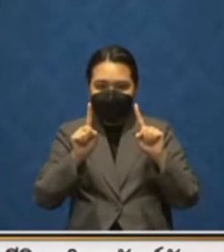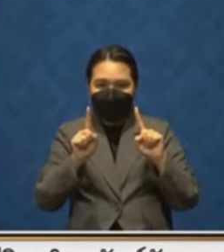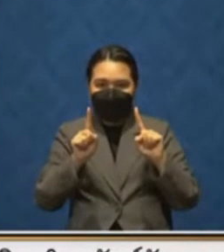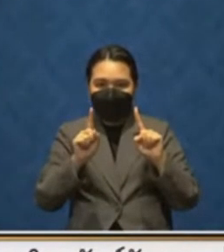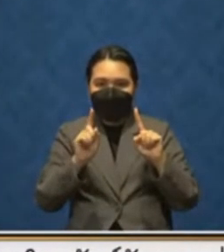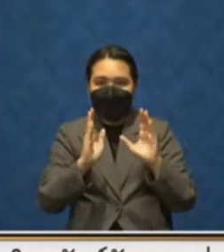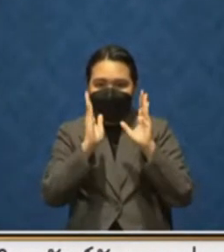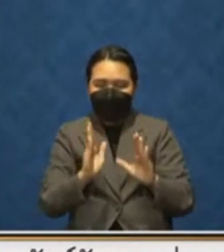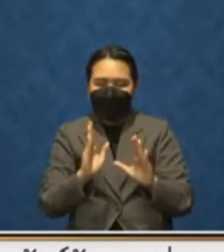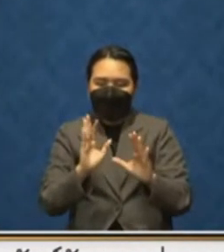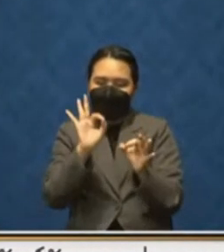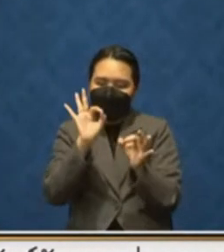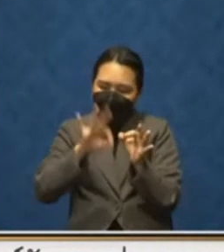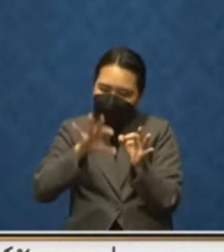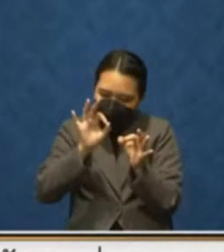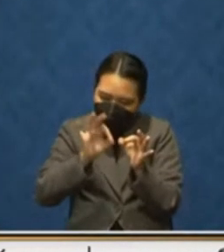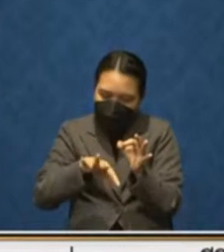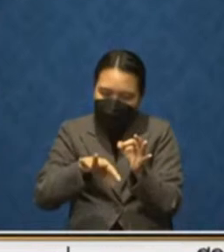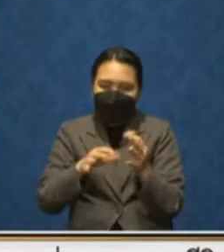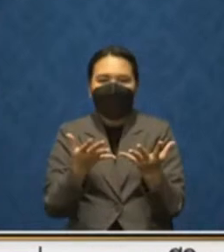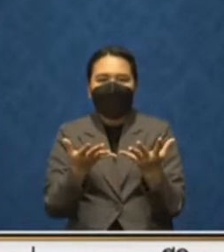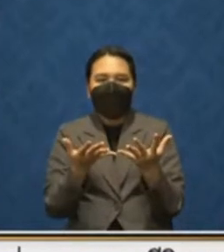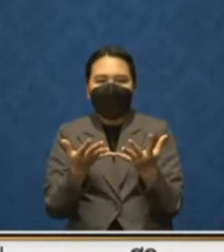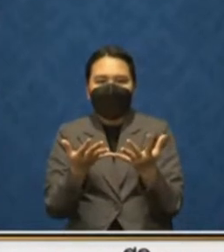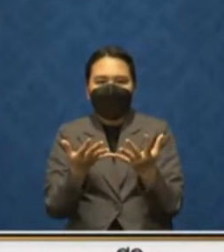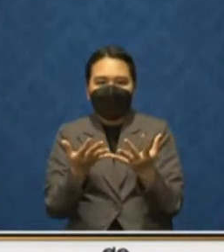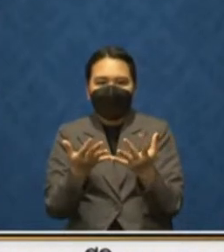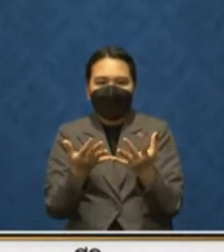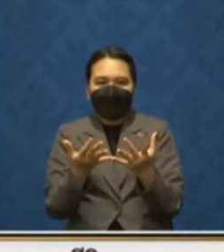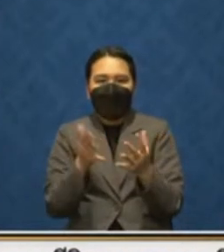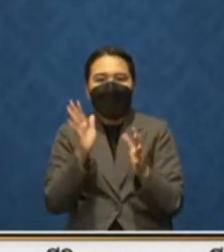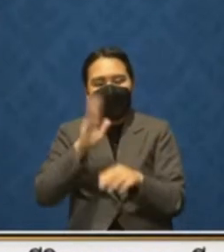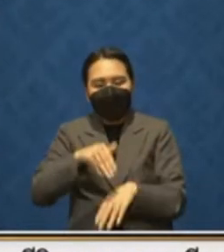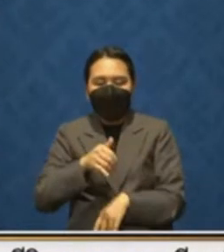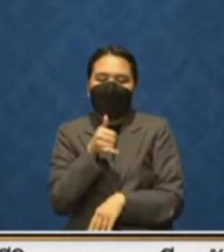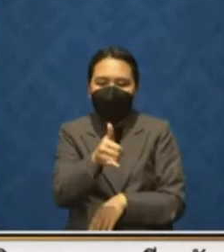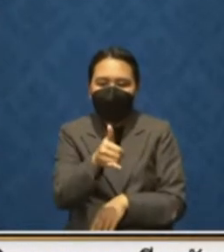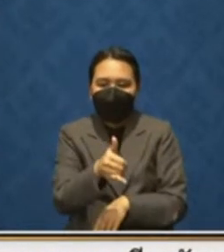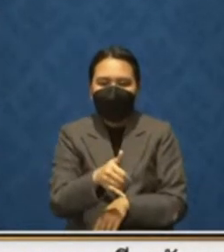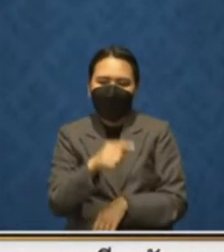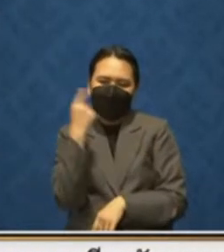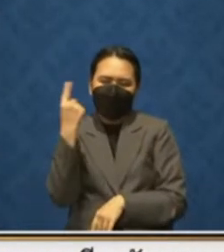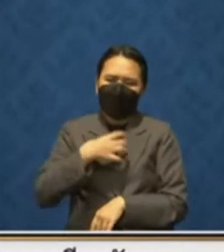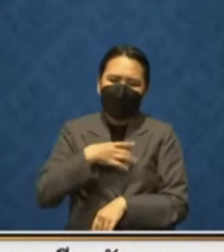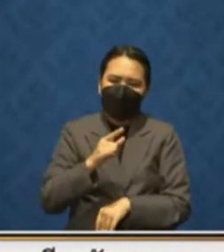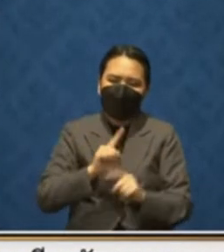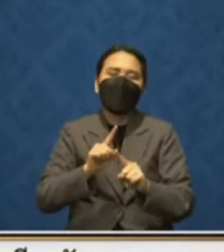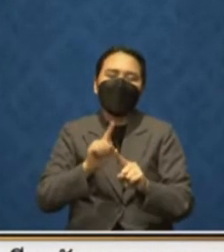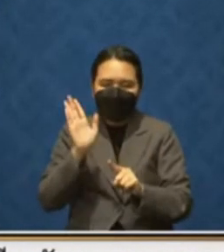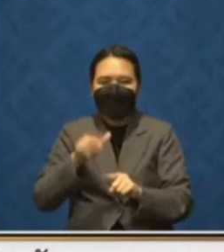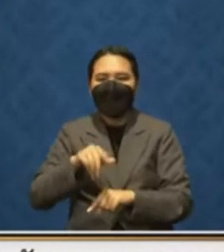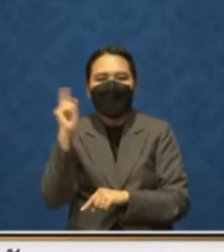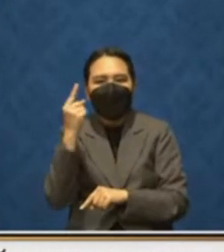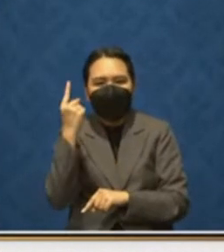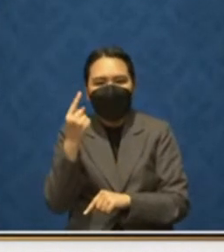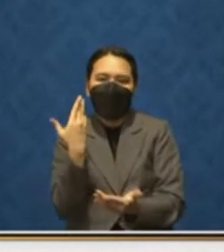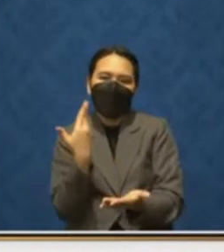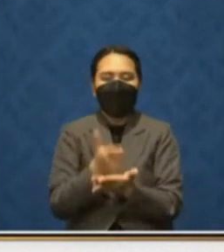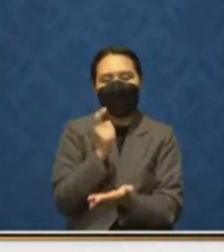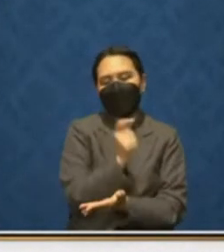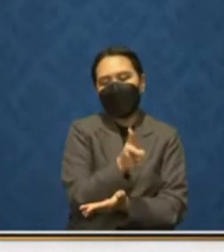ประหยัดนะครับกับอ่ะไปก็ไปถึงเวลาไม่อยากเที่ยวก็เที่ยวนะครับน่าจะใช้เงินมัน